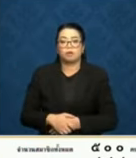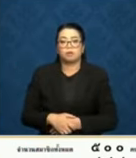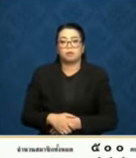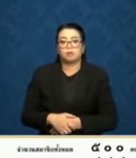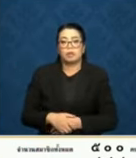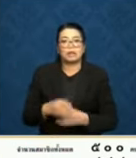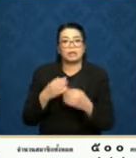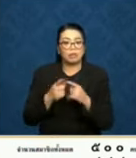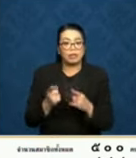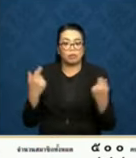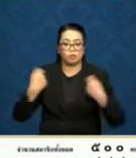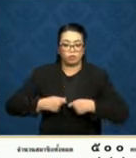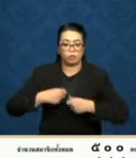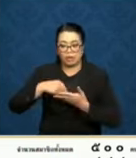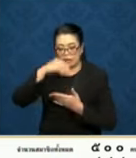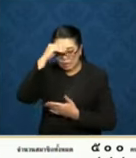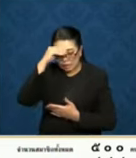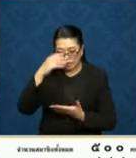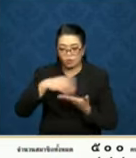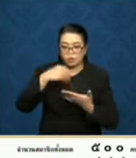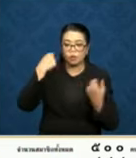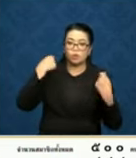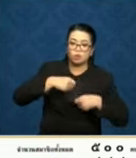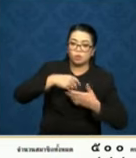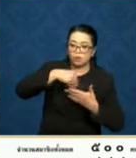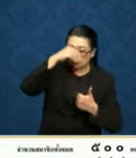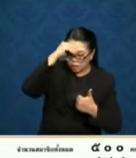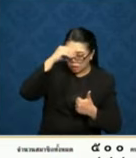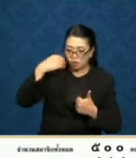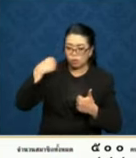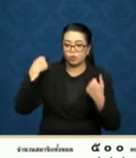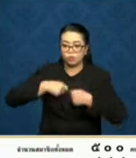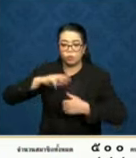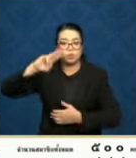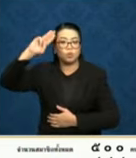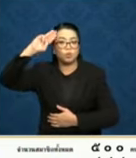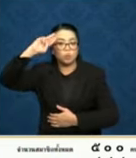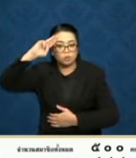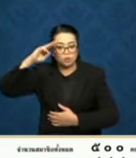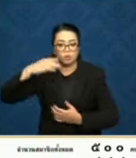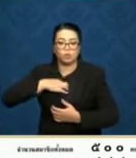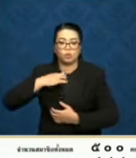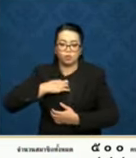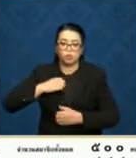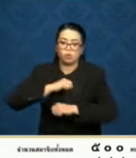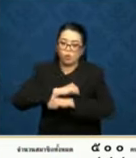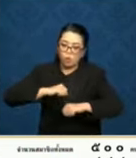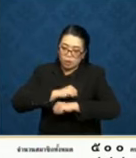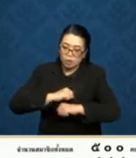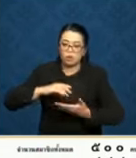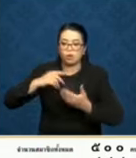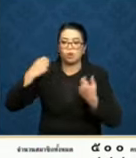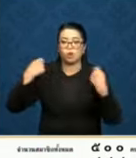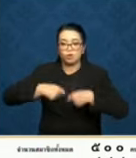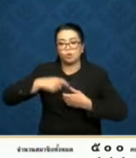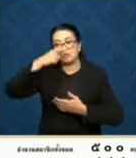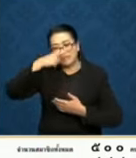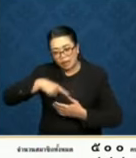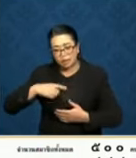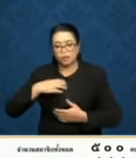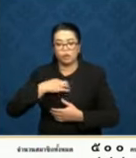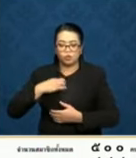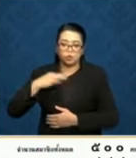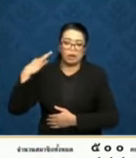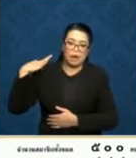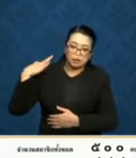นอกจากนั้น ใส่ชุ ไปเรีนนไมได้แ่ชนัลยนนะครับ- ต้มชุดลกเสือ ชุพระระ Interestingly ชุประจําลุเรีนชุดท้องถน ชุดไทยาศาเต็ไปหม